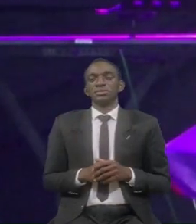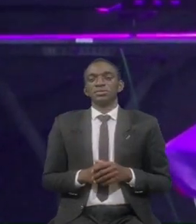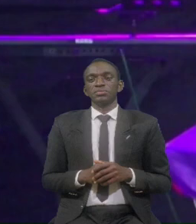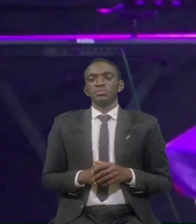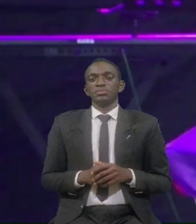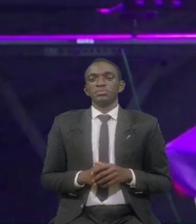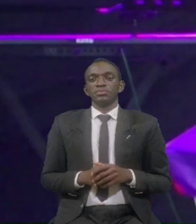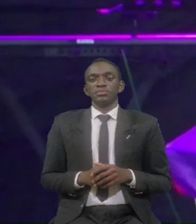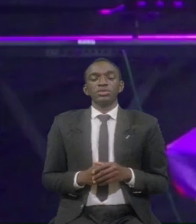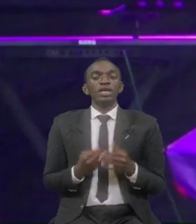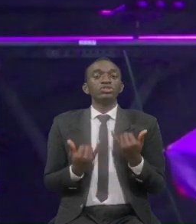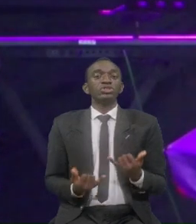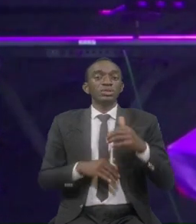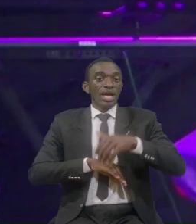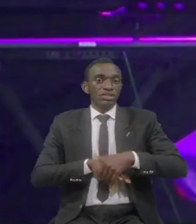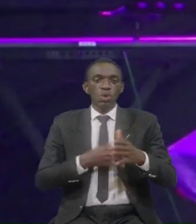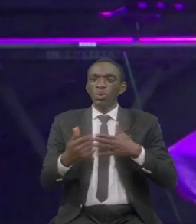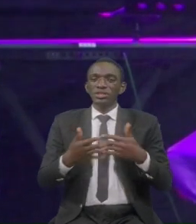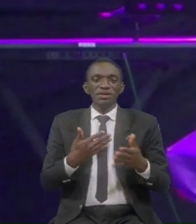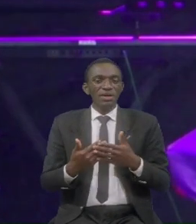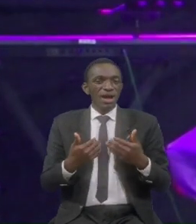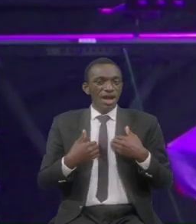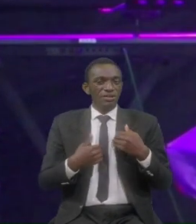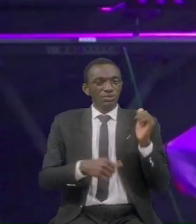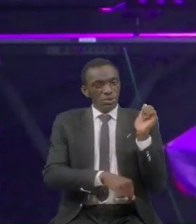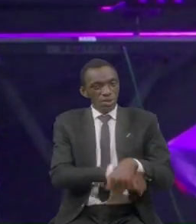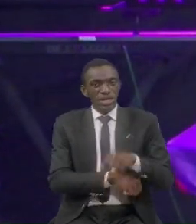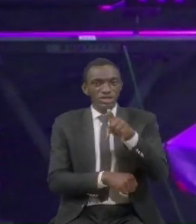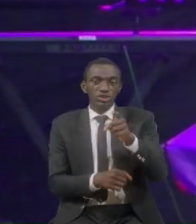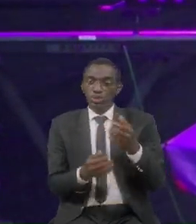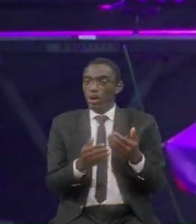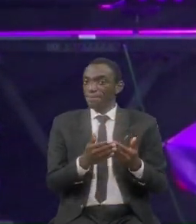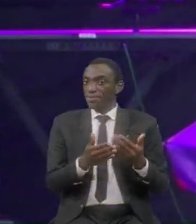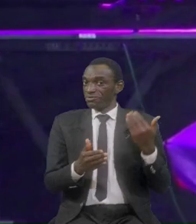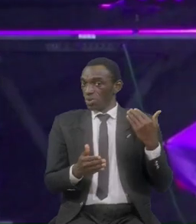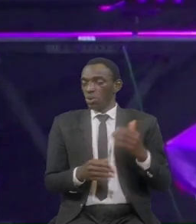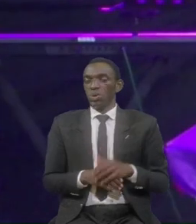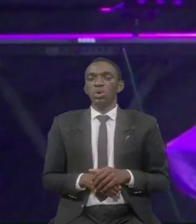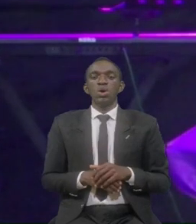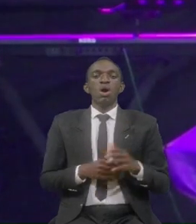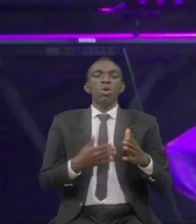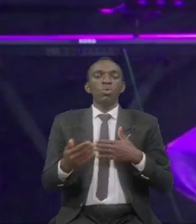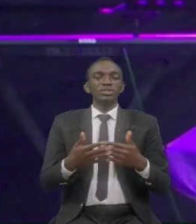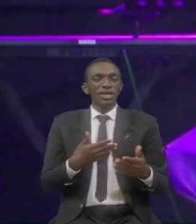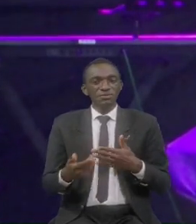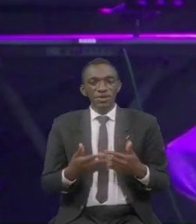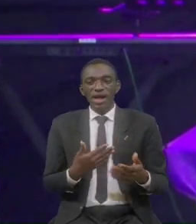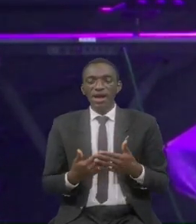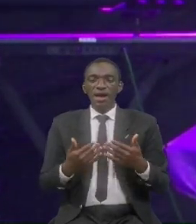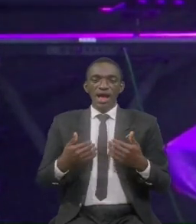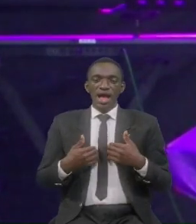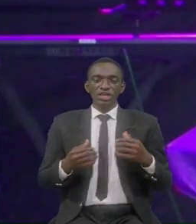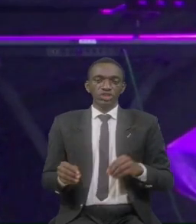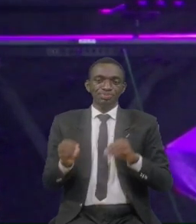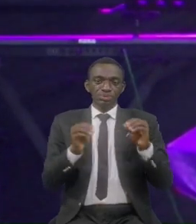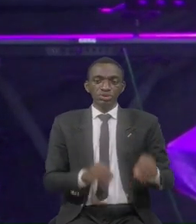tonight, whatever has prevailed on you before. Maskin karong gabi, maskin unsa tong nagbuntog kanibog sa una. Whatever has put your mouth in